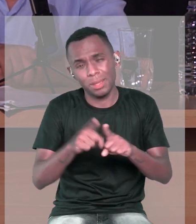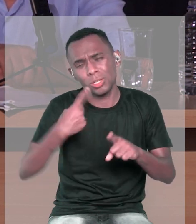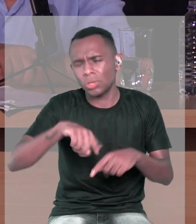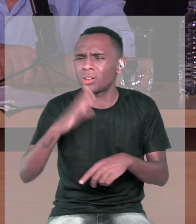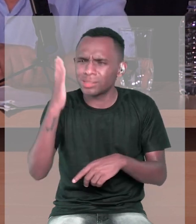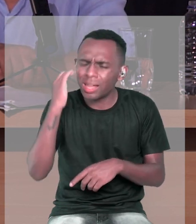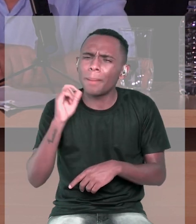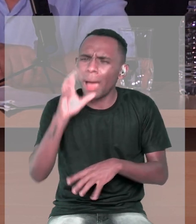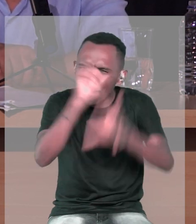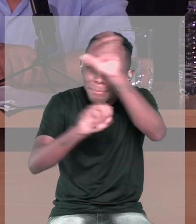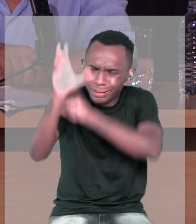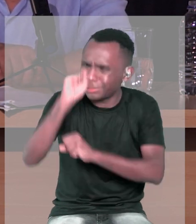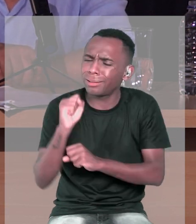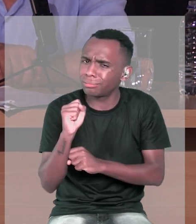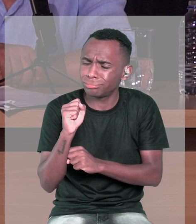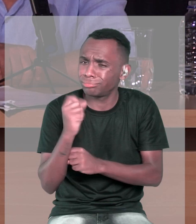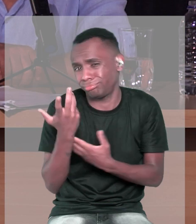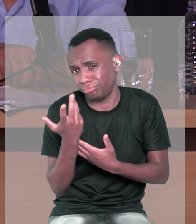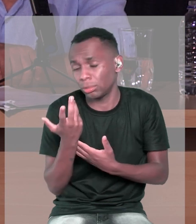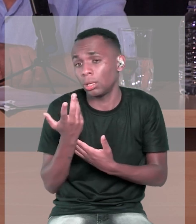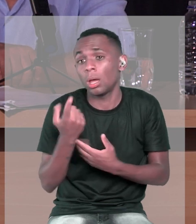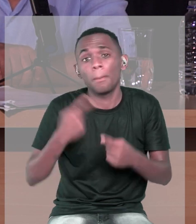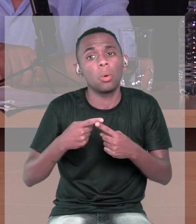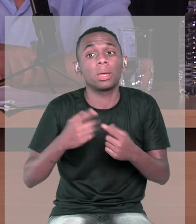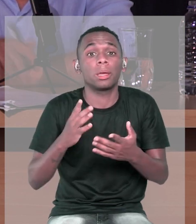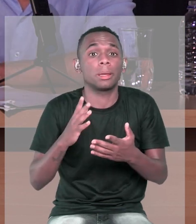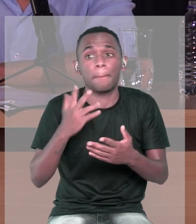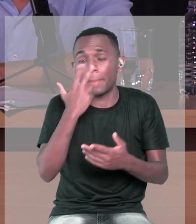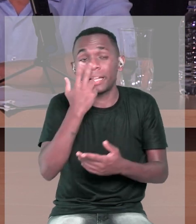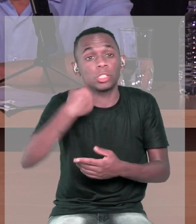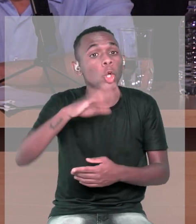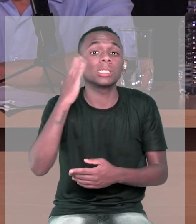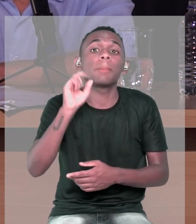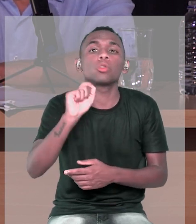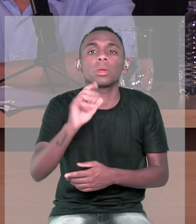sabe o que é aprender, talvez a gente só saiba o que é consumir.